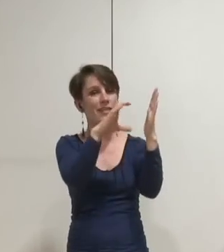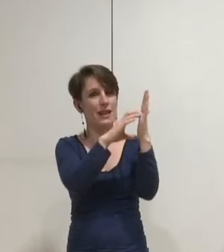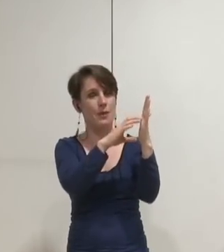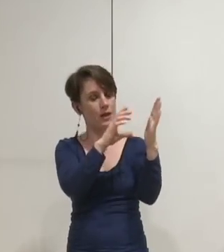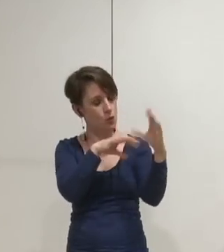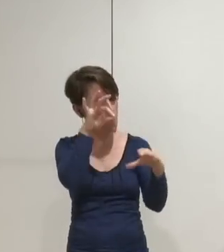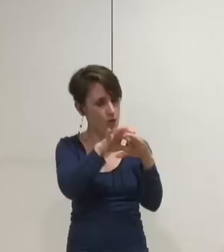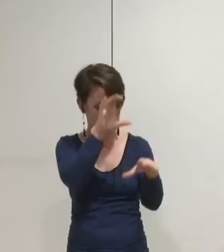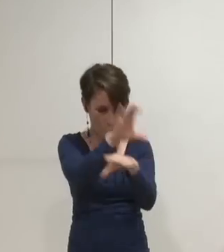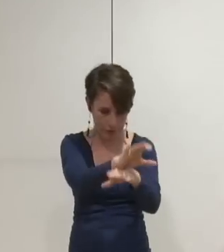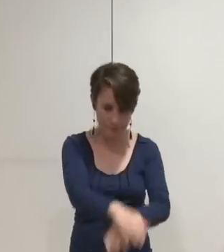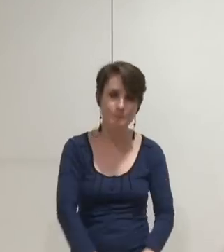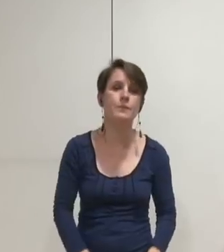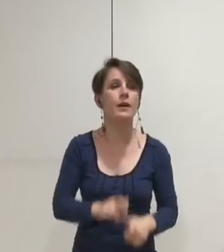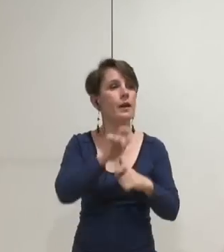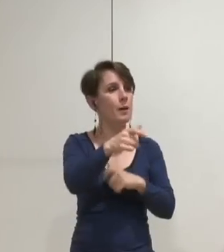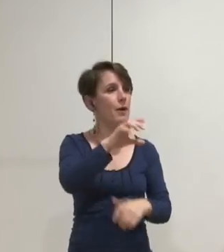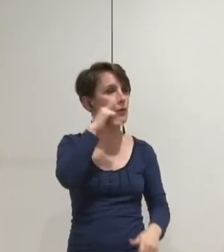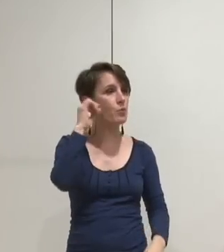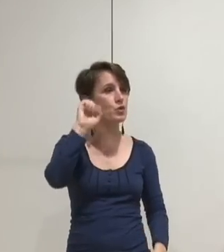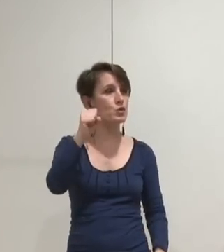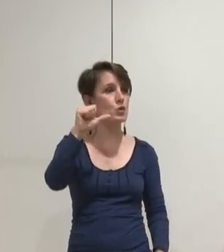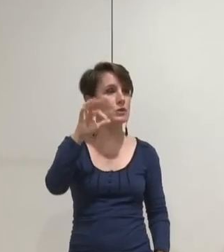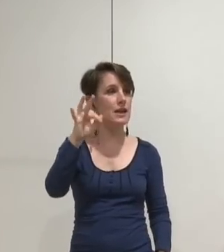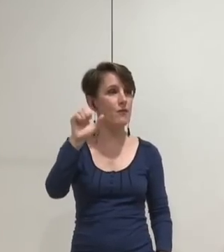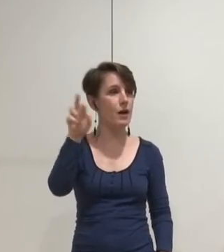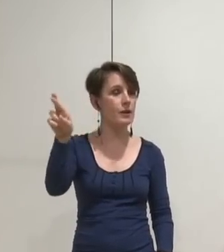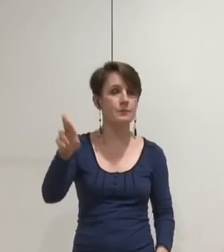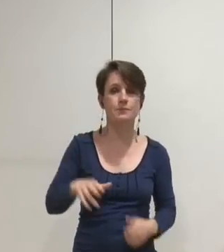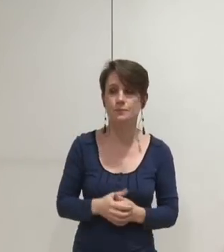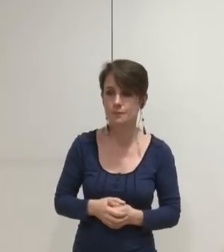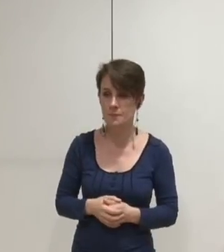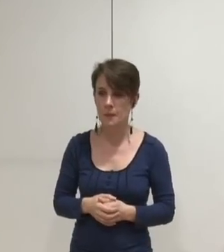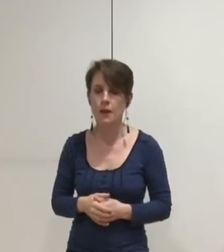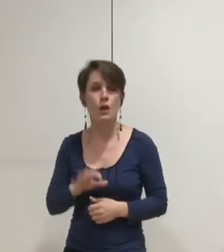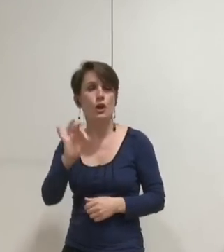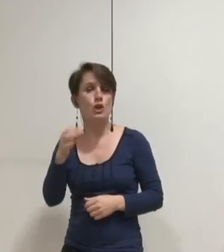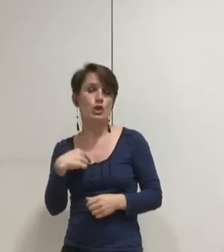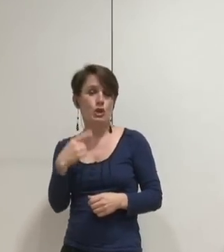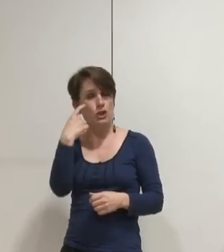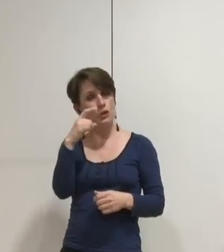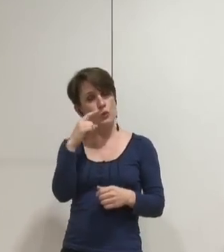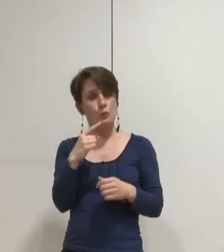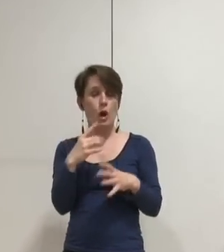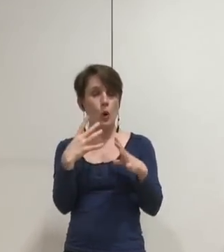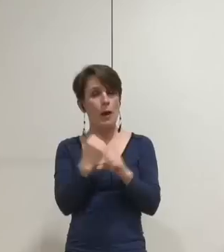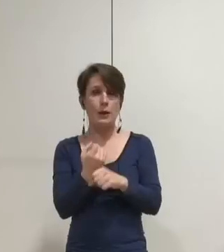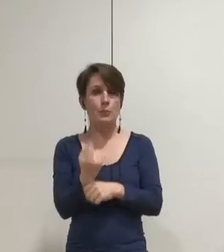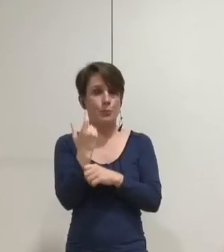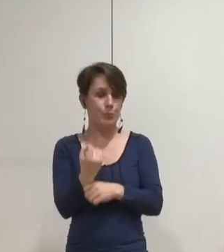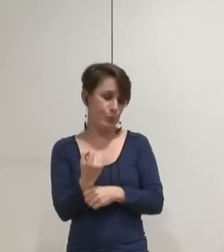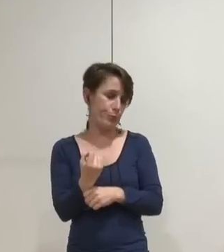délibération monsieur Safar oui quelques remarques rapides le rapporteur a été lui-même synthétique soyons-le